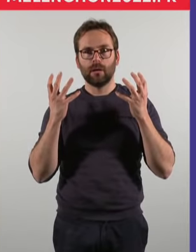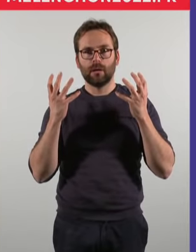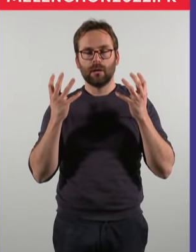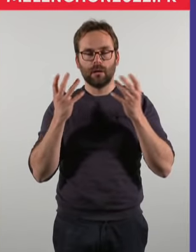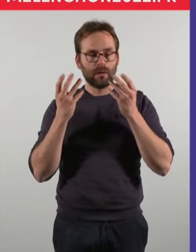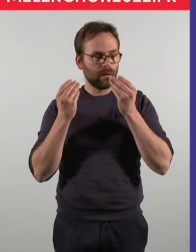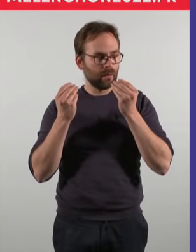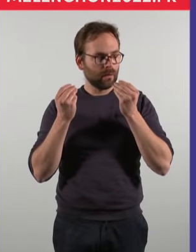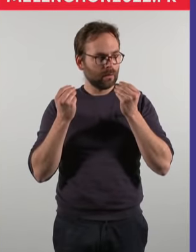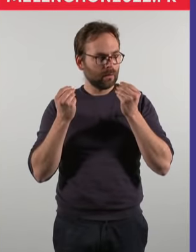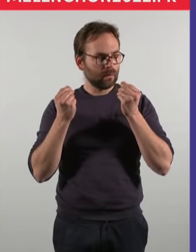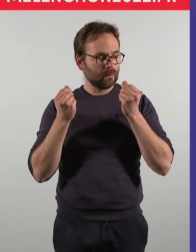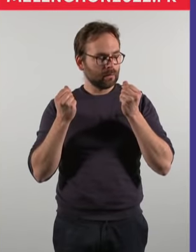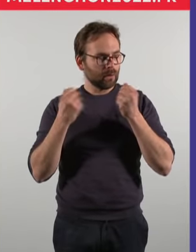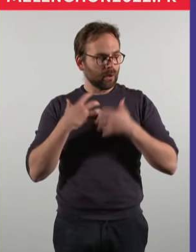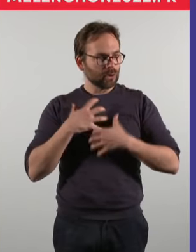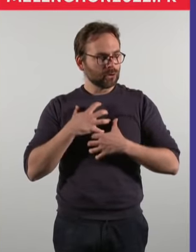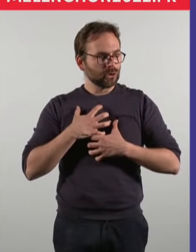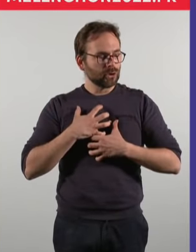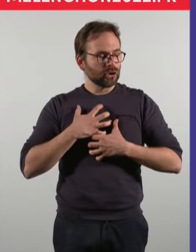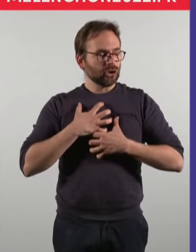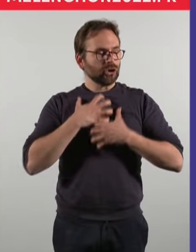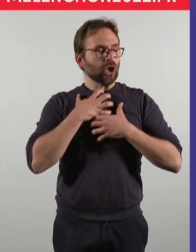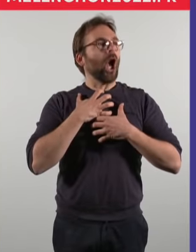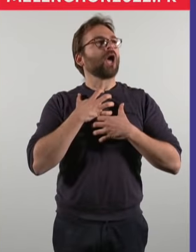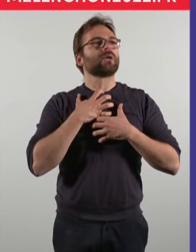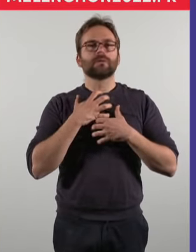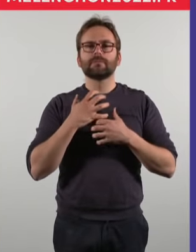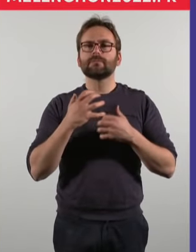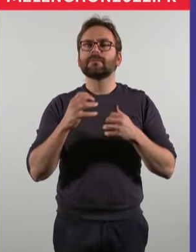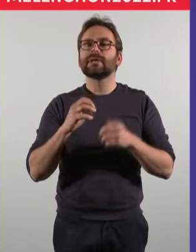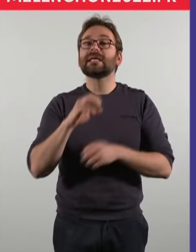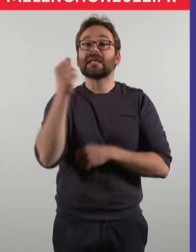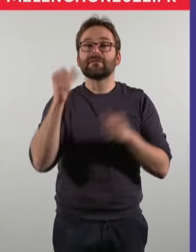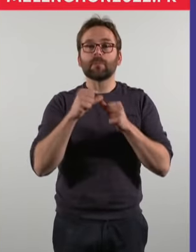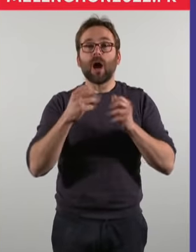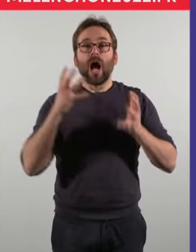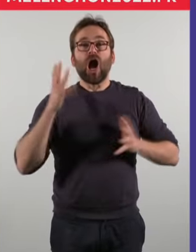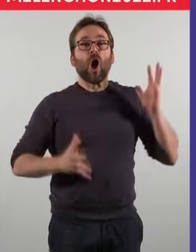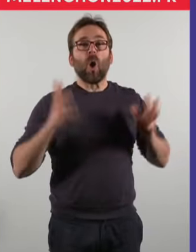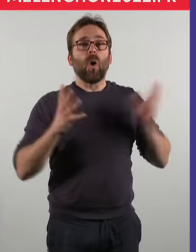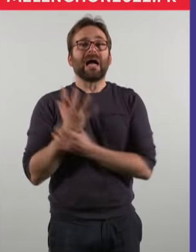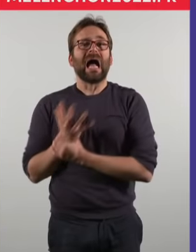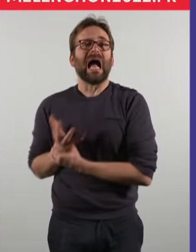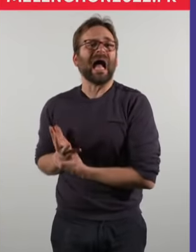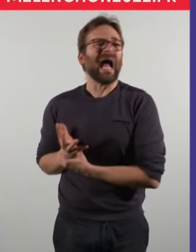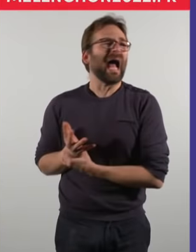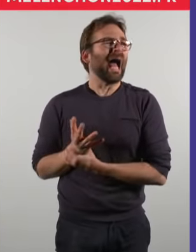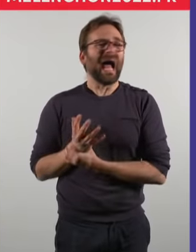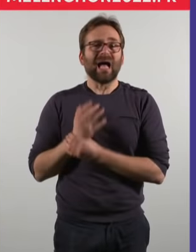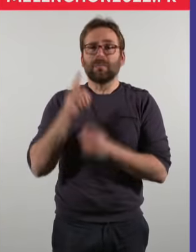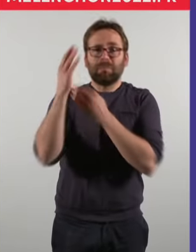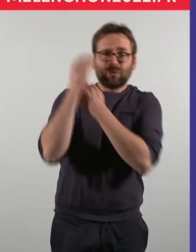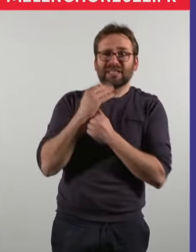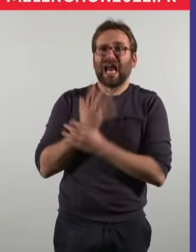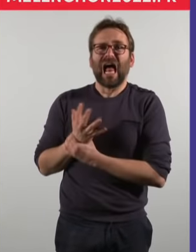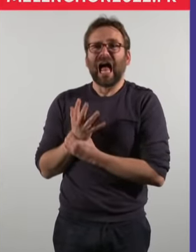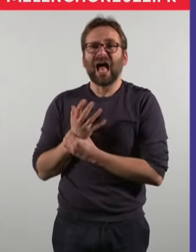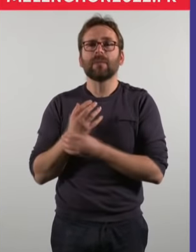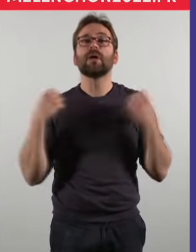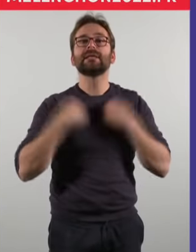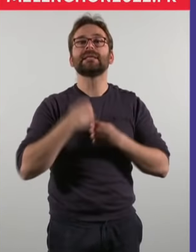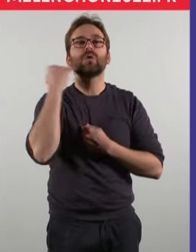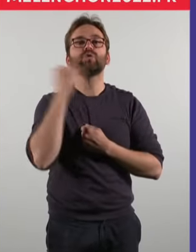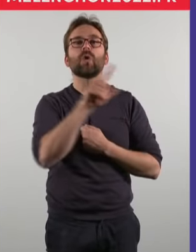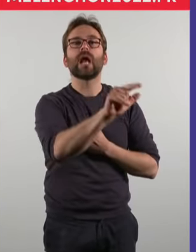Je sens un énorme choc. Ma première action, c'est de partir en courant, me tenant le bras, pour me mettre à l'abri. Je cours vers les gilets